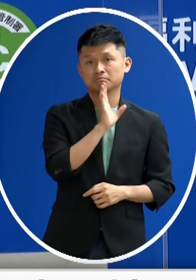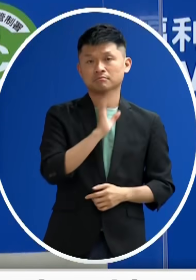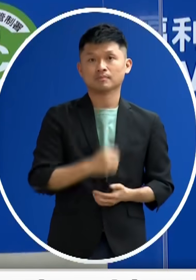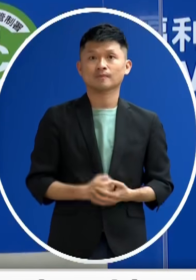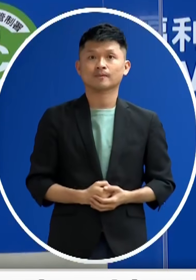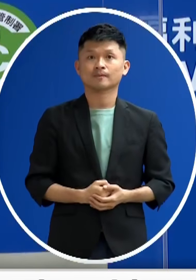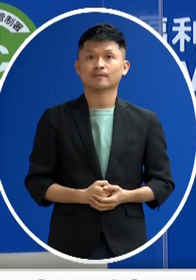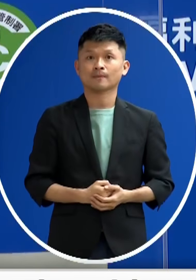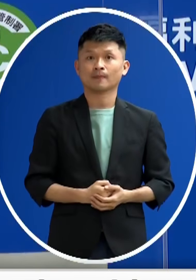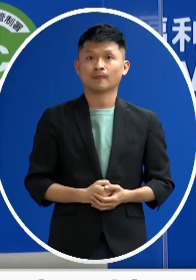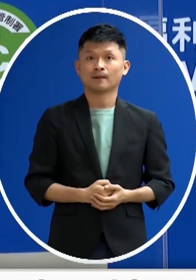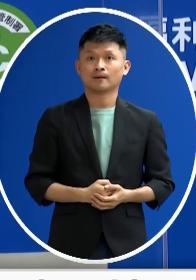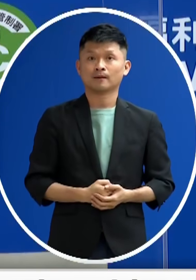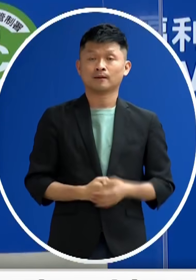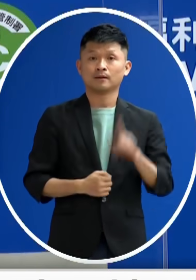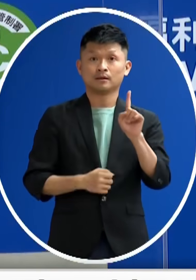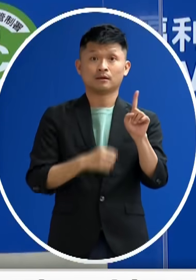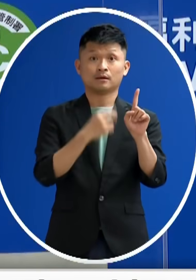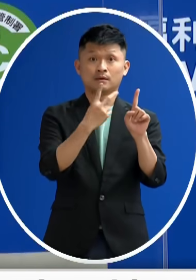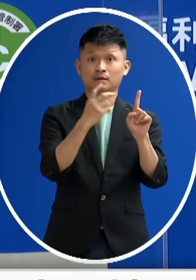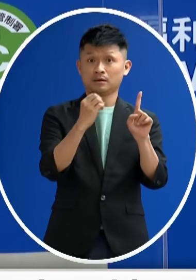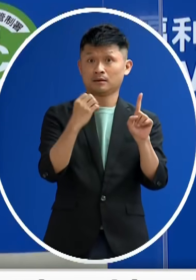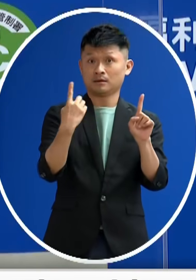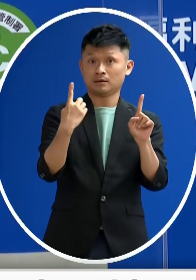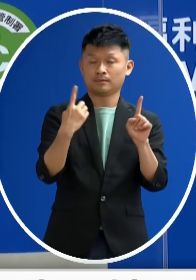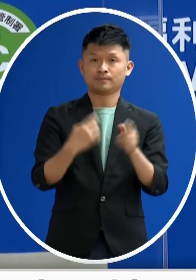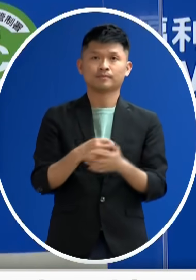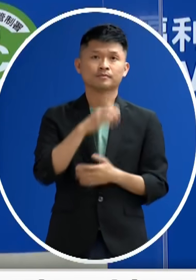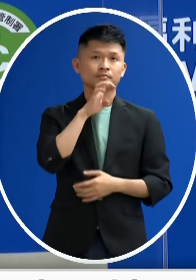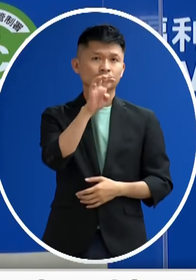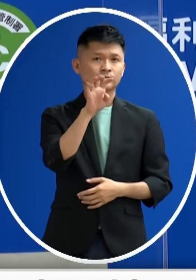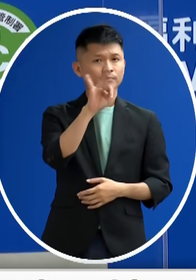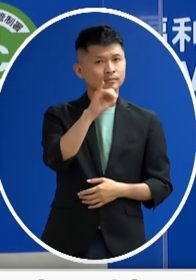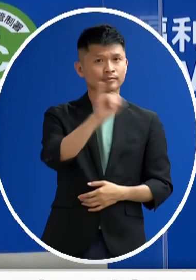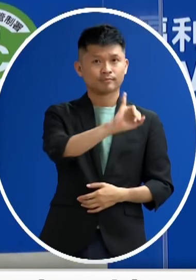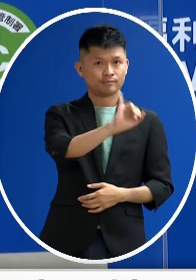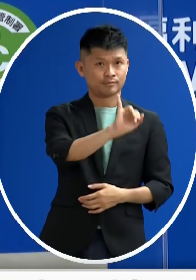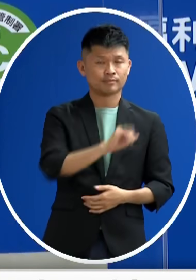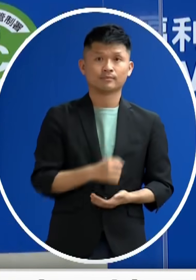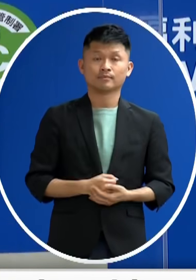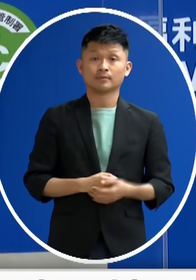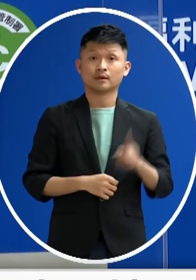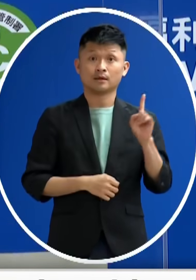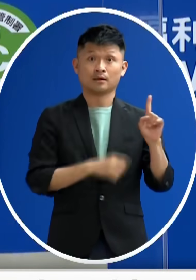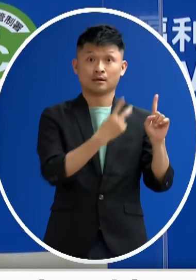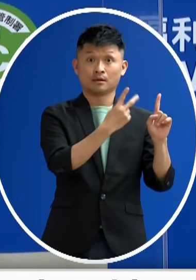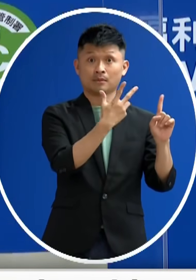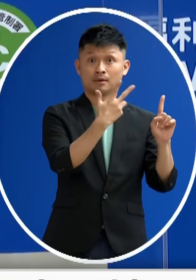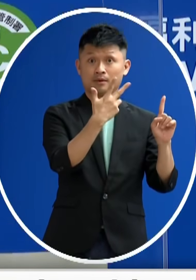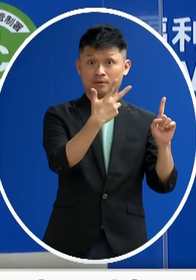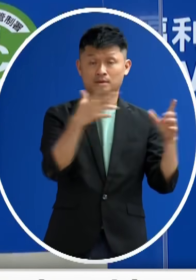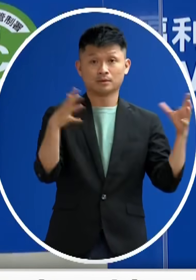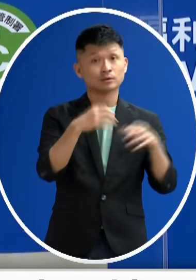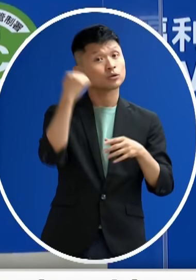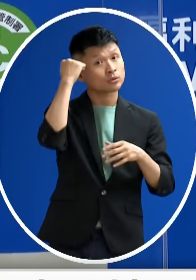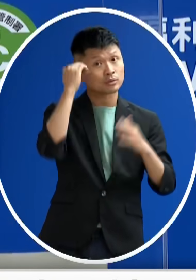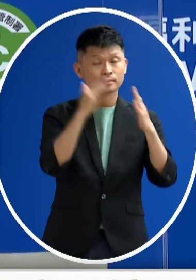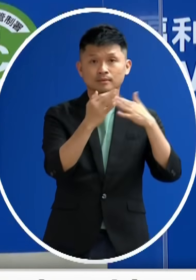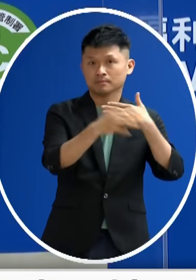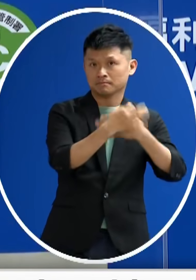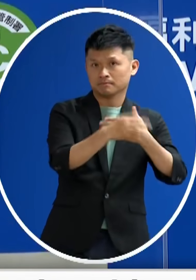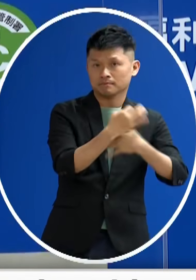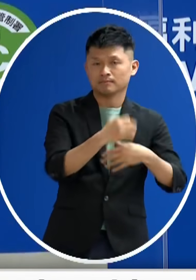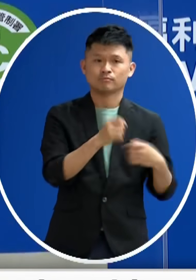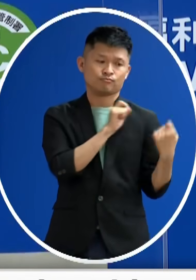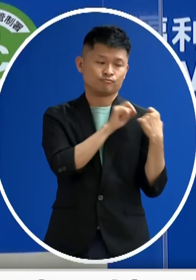者，那这个列为1201，是40多岁的女性，是1287的同住家人，那近